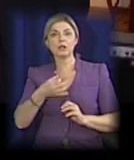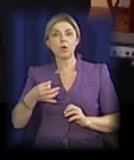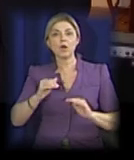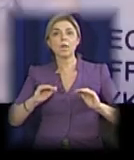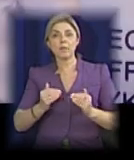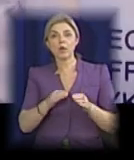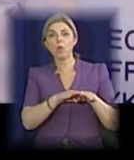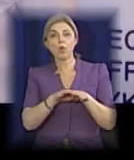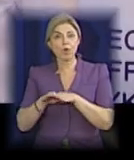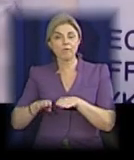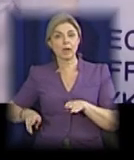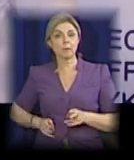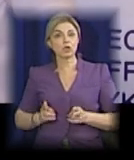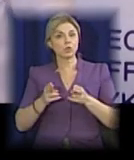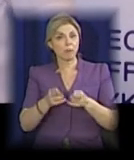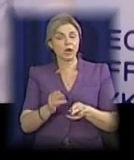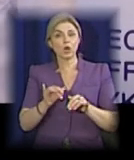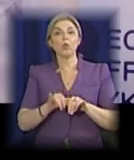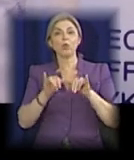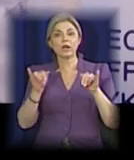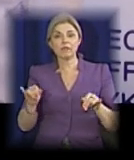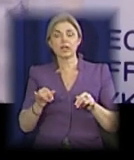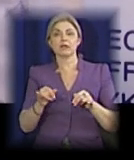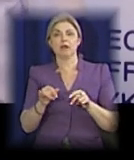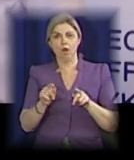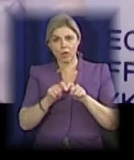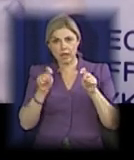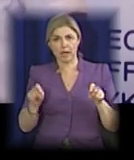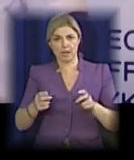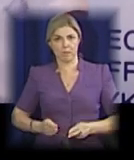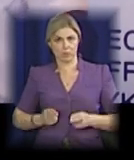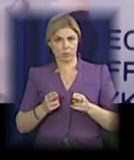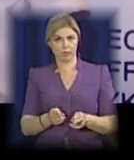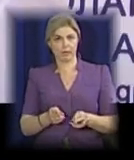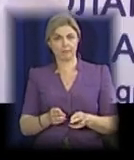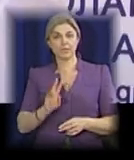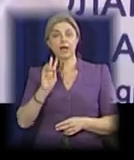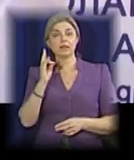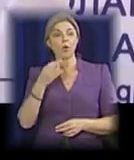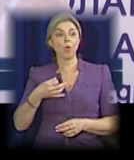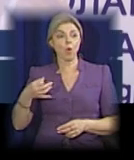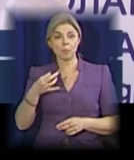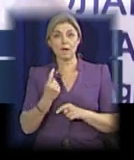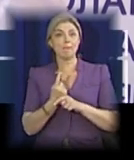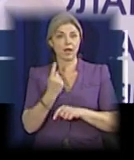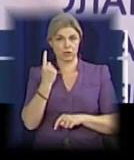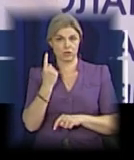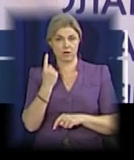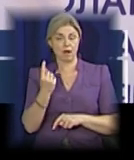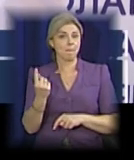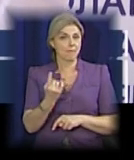зменшився рівень злочинності та збільшився рівень розкриття злочинів. Область Миколаївська